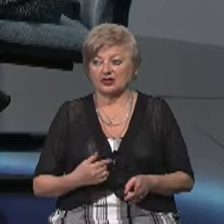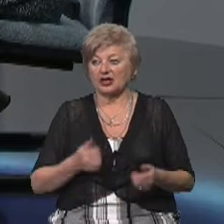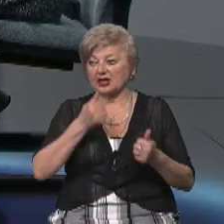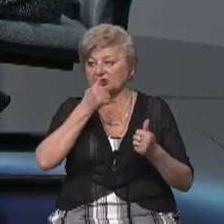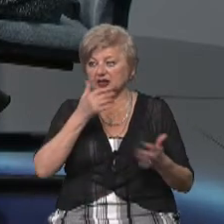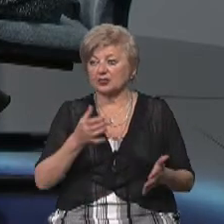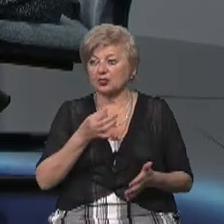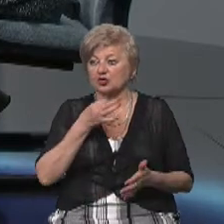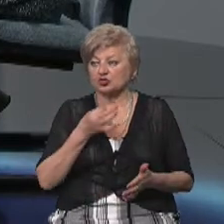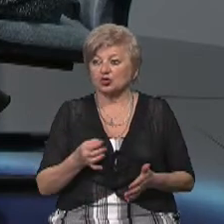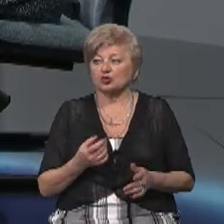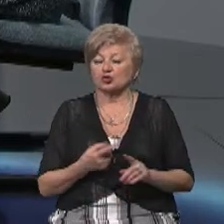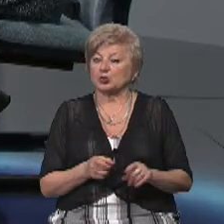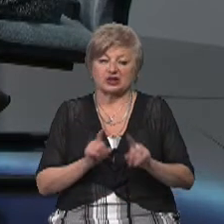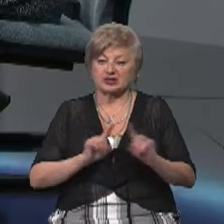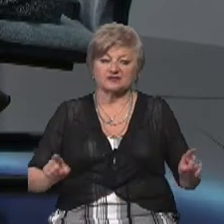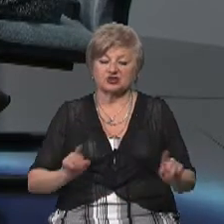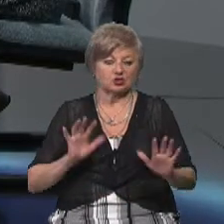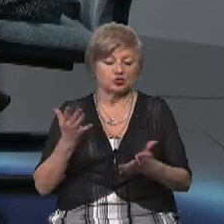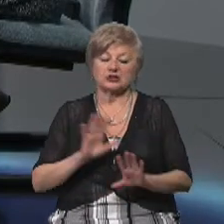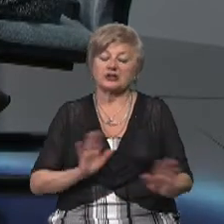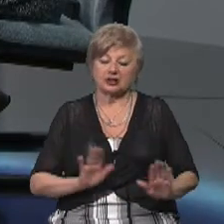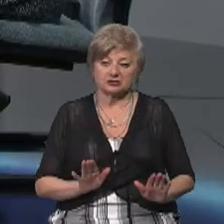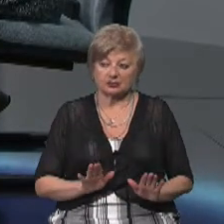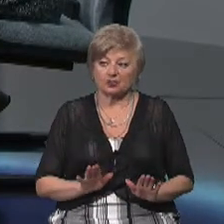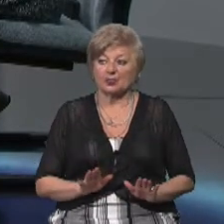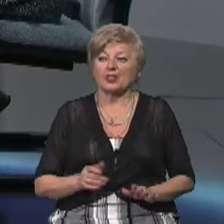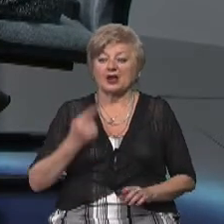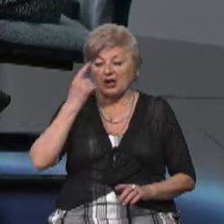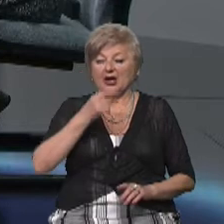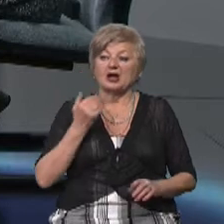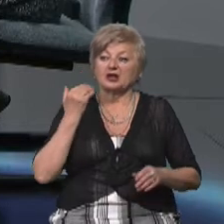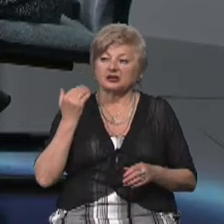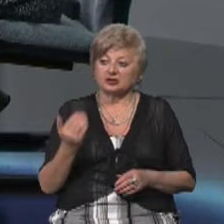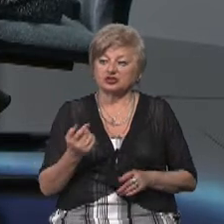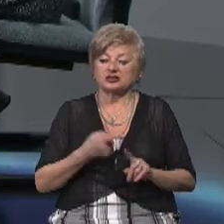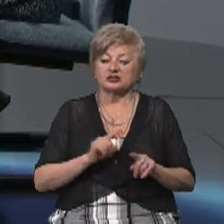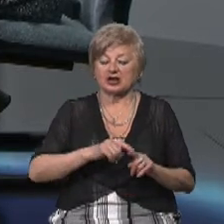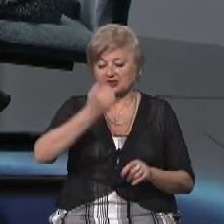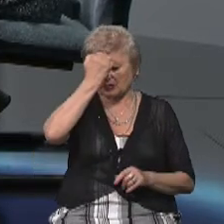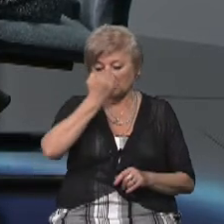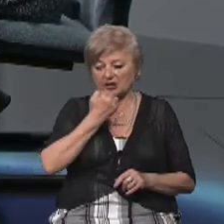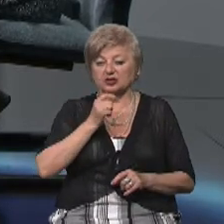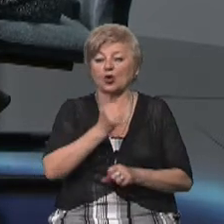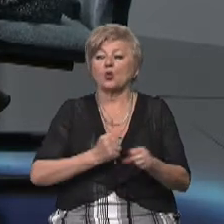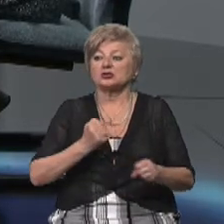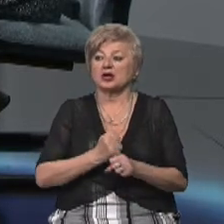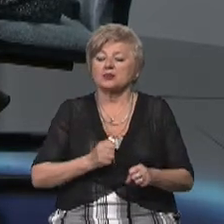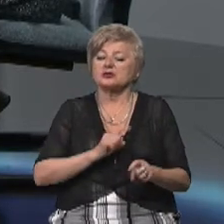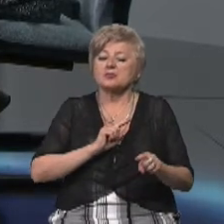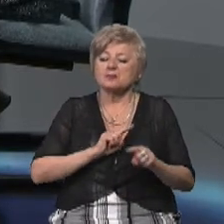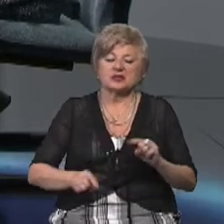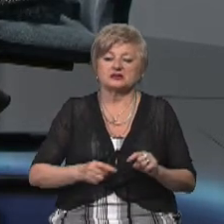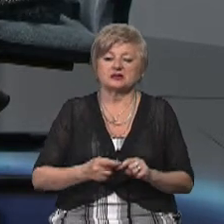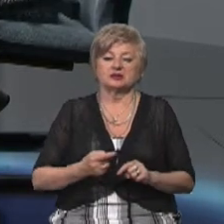що це надзвичайна ситуація. І я їм особисто за це вдячний. Вони відпрацювали на